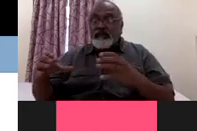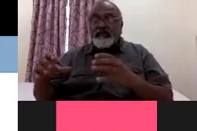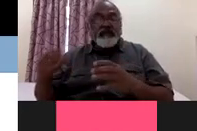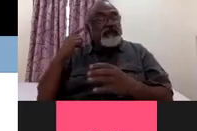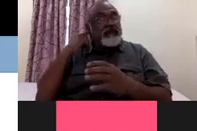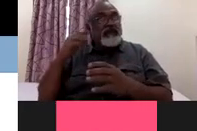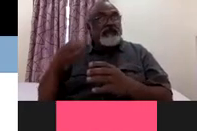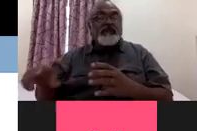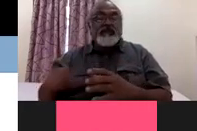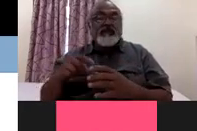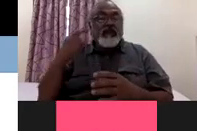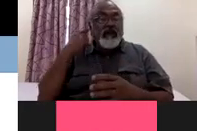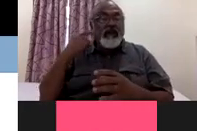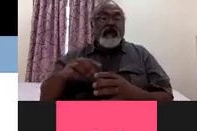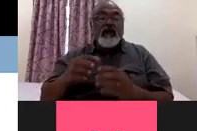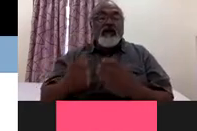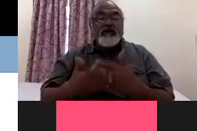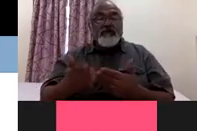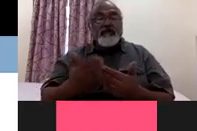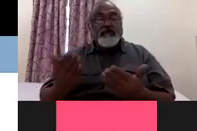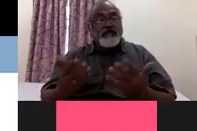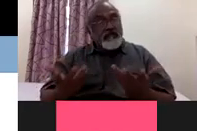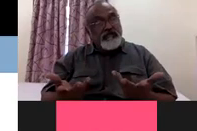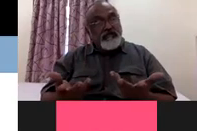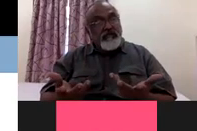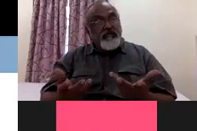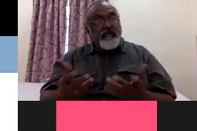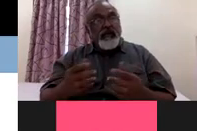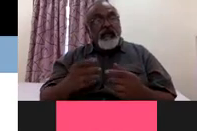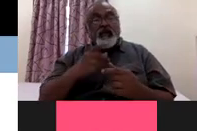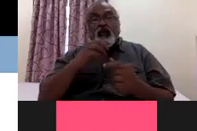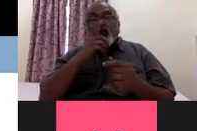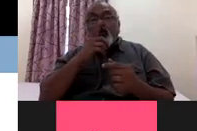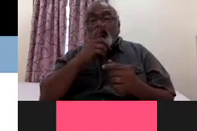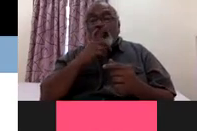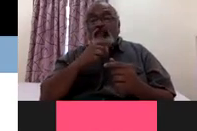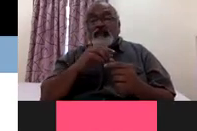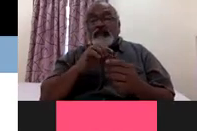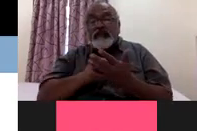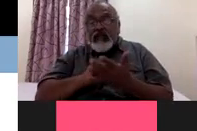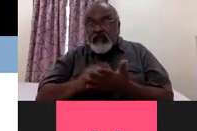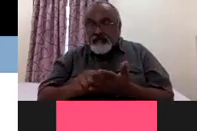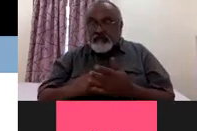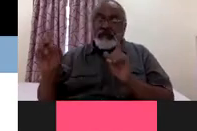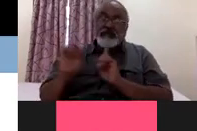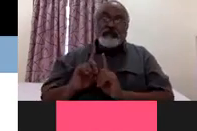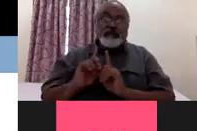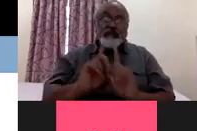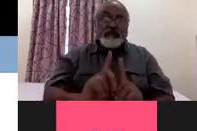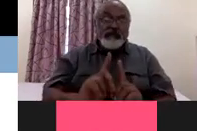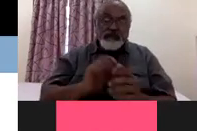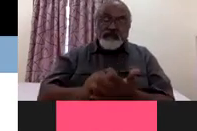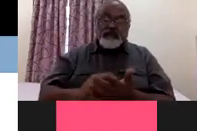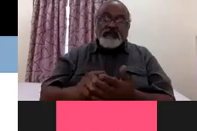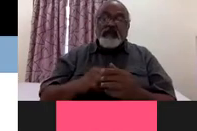you know, kisi ne scribe rakha hai ya person with cerebral palsy ne scribe rakha hai ya डिसलेक्सिया है, वो थोड़ा टाइम, उसको भी थोड़ा